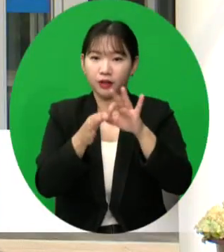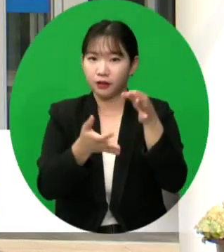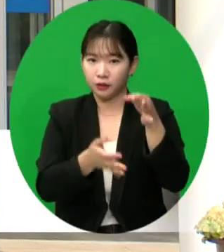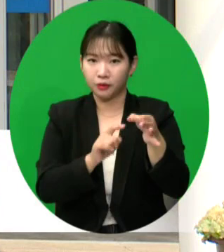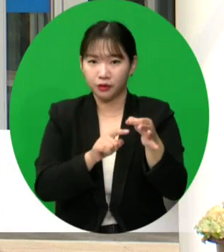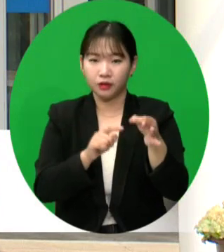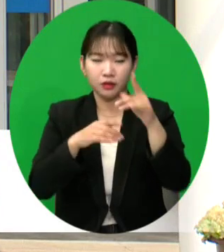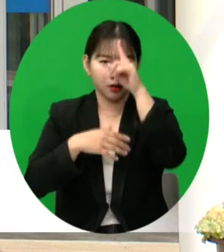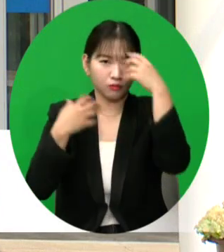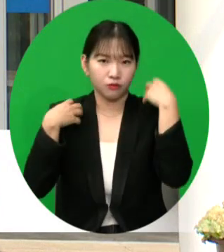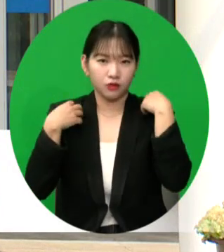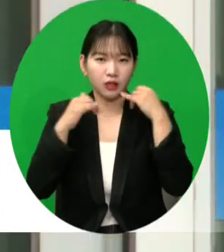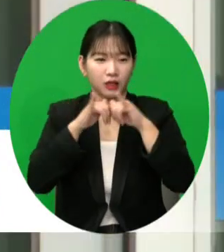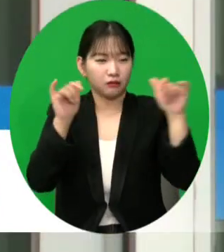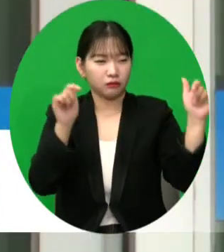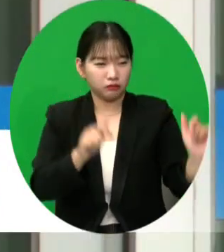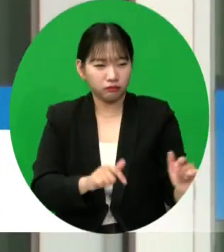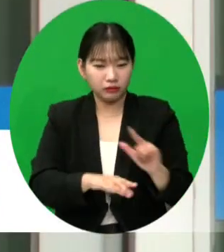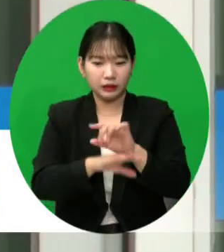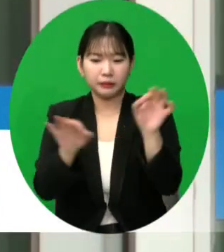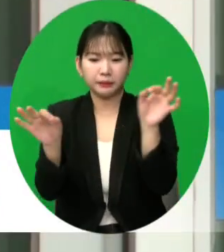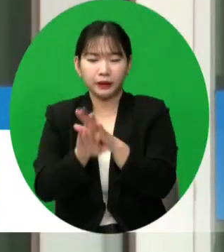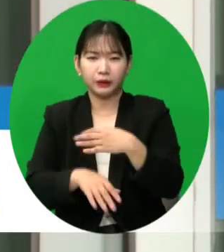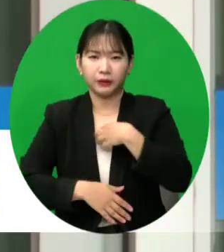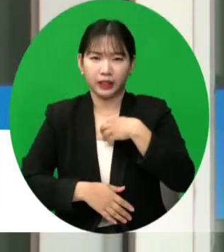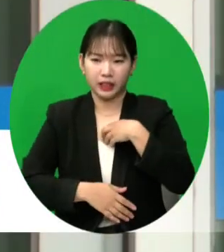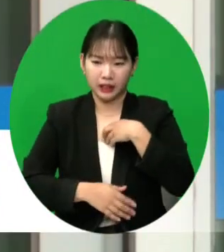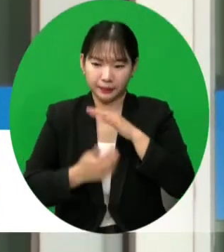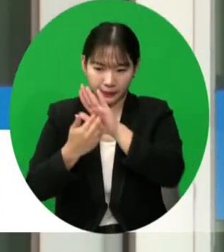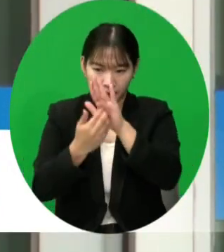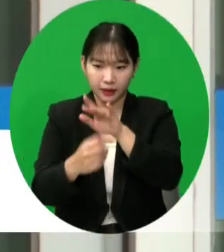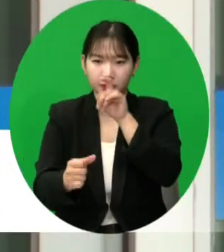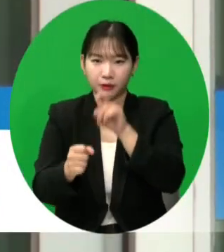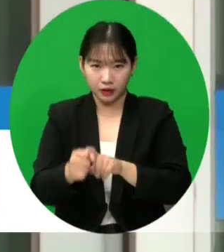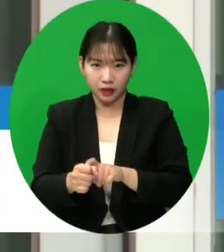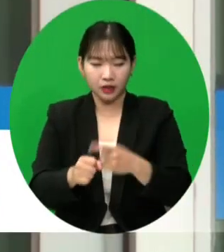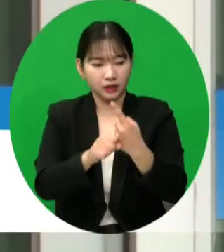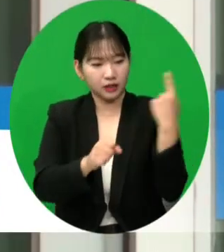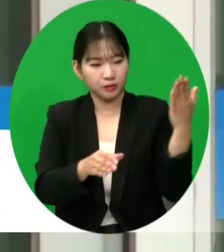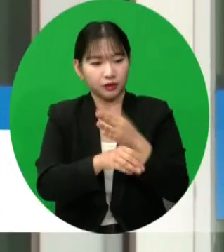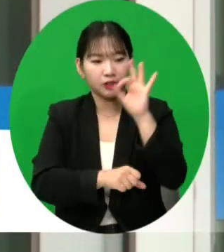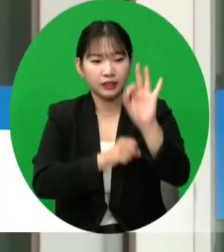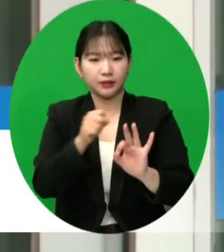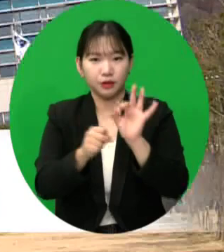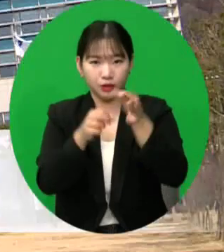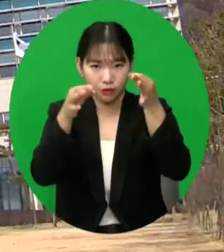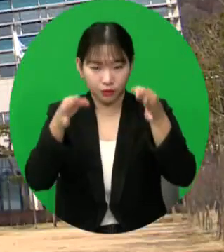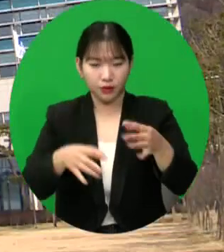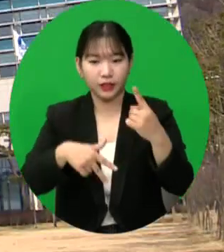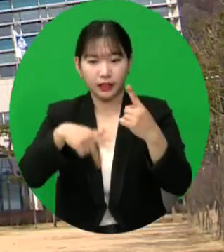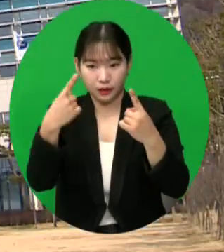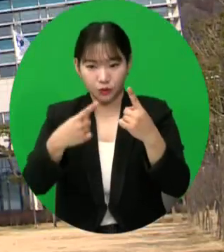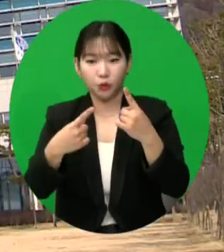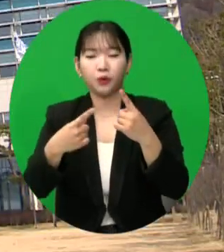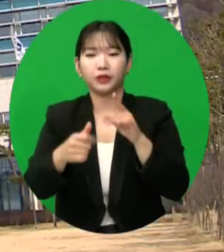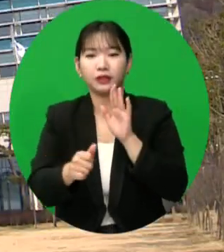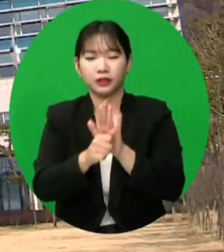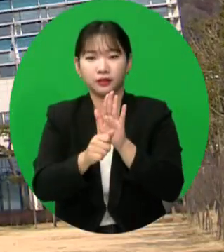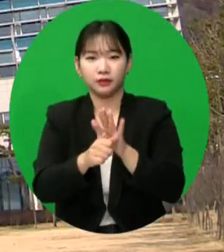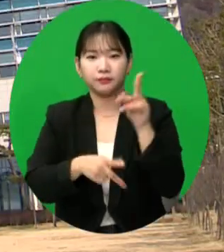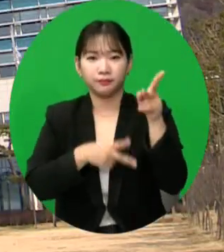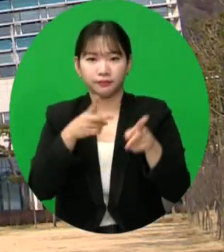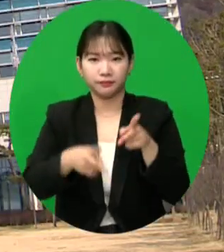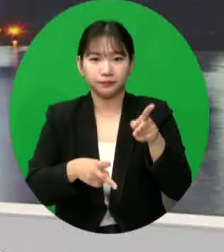지방소멸대응기금은 정부가 인구 감소와 지방소멸위기 대응을 위해 지난해부터 10년 동안 1조 원씩 지원하는